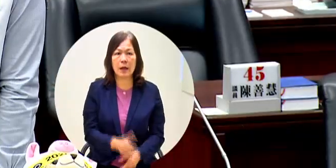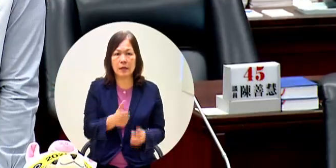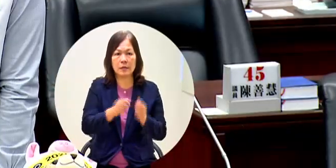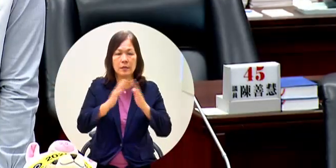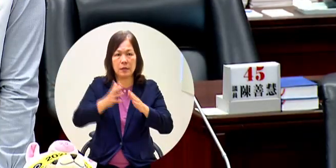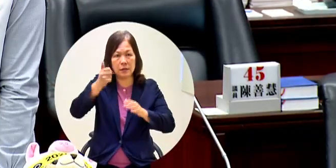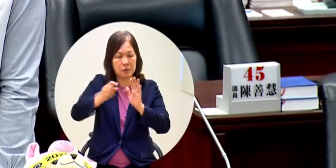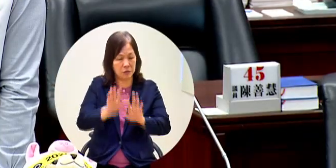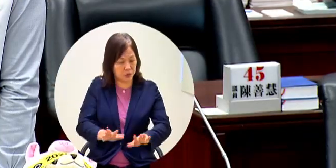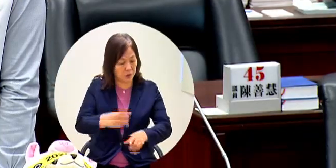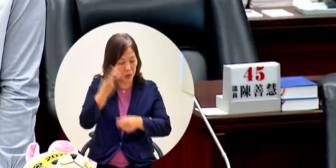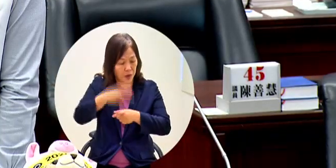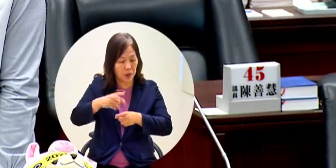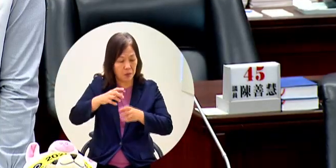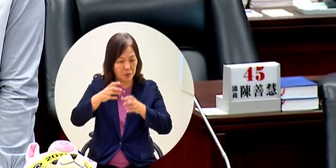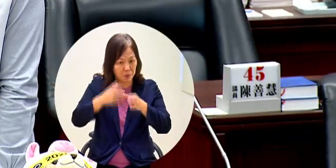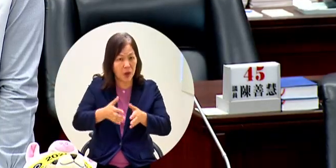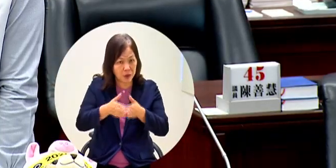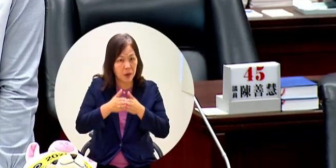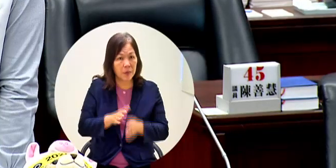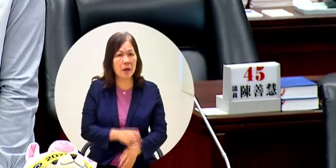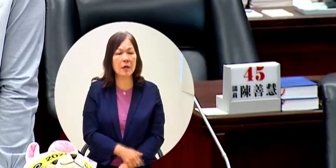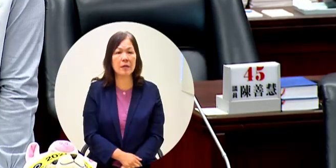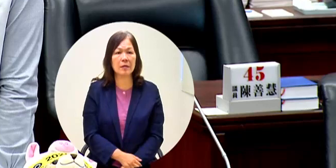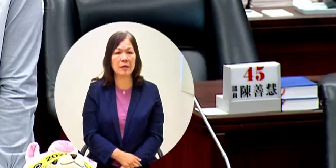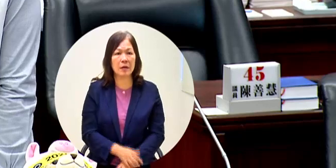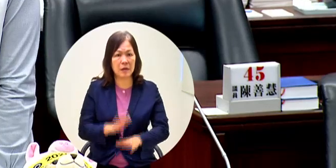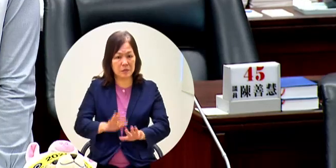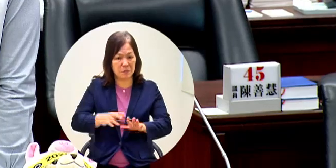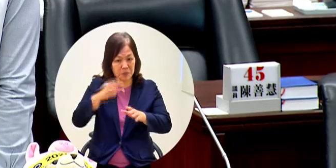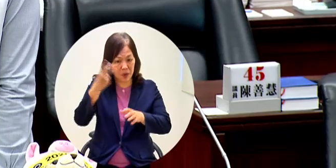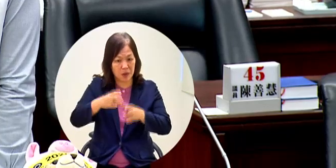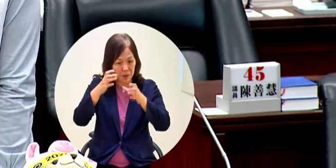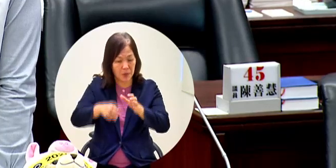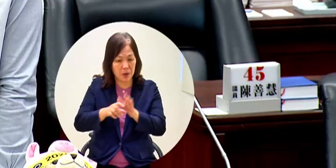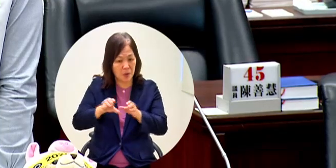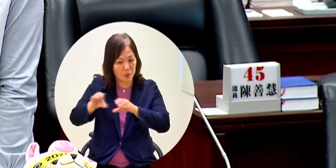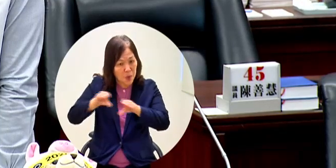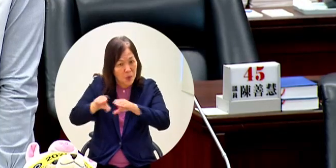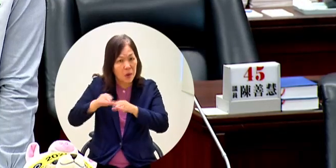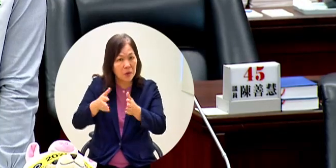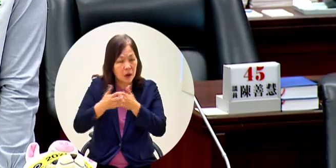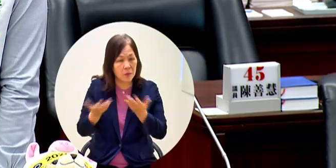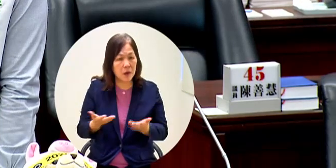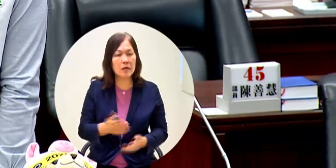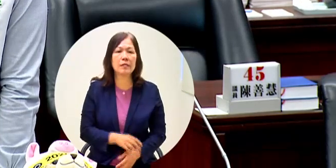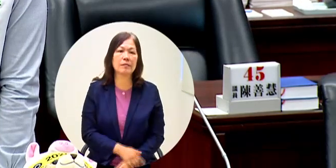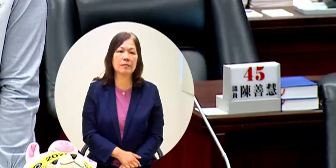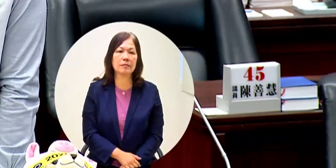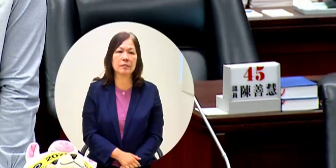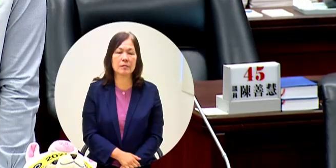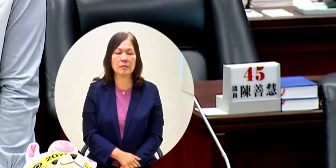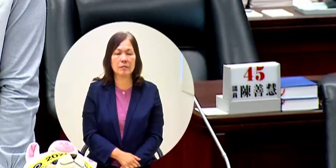办，今年刚过要办赛车，市长请回答。 请市长答复。